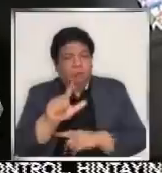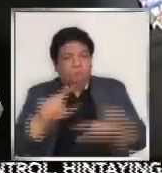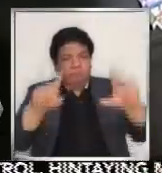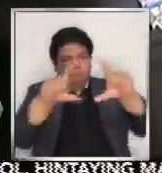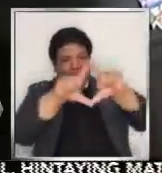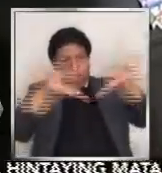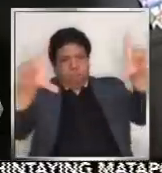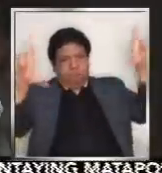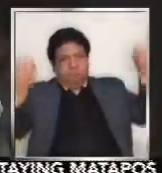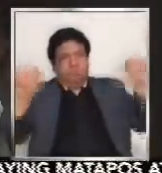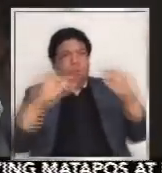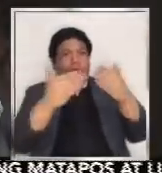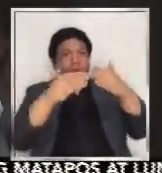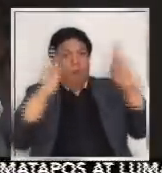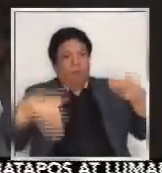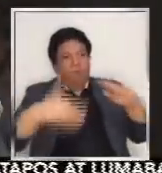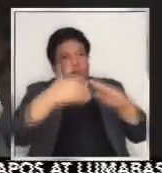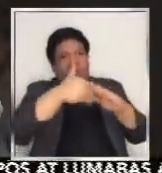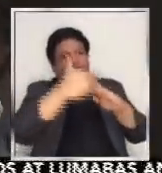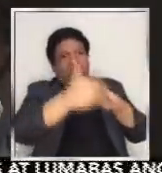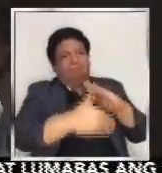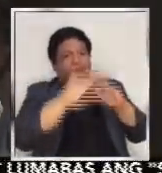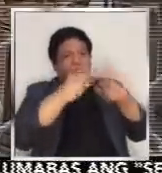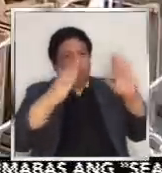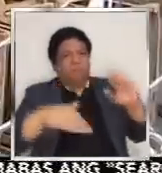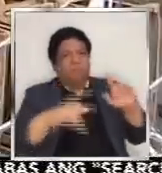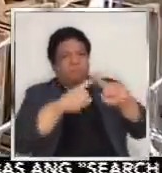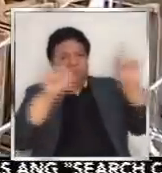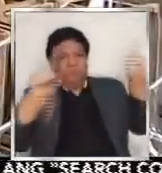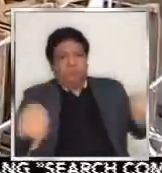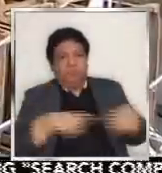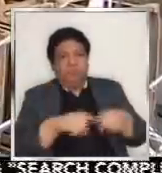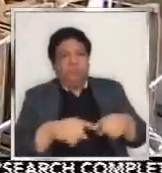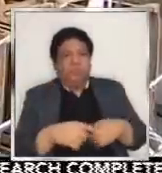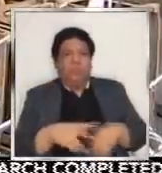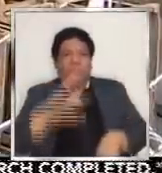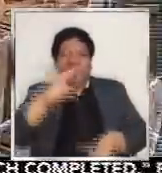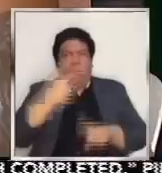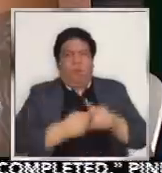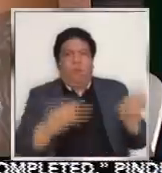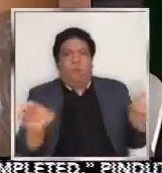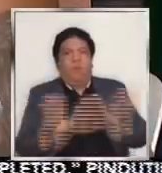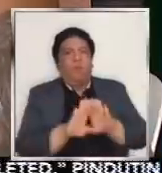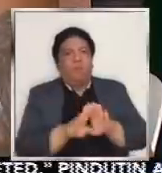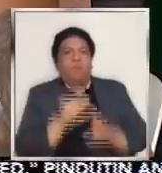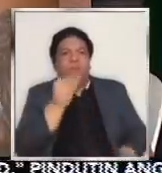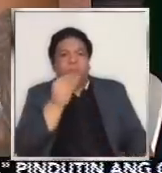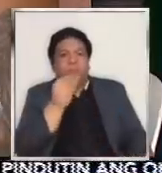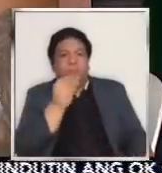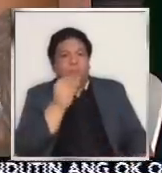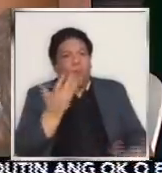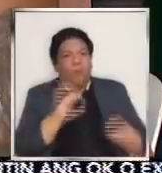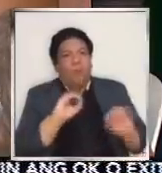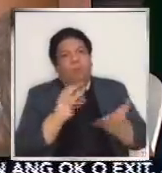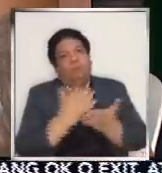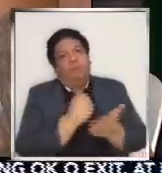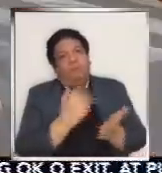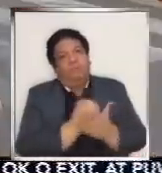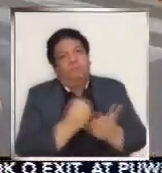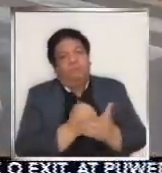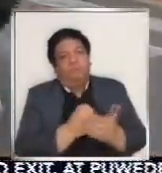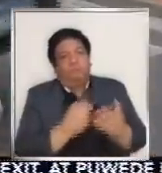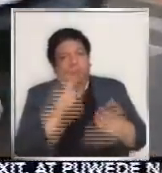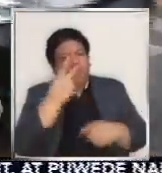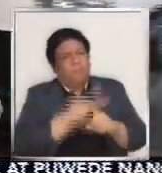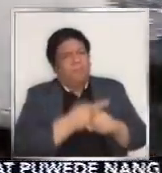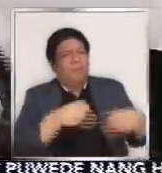bahay. Mahigit 2 buwan na raw sarado ang kanilang karinderya, kaya wala silang kita. Umaasa lang ho kami sa relief ko.